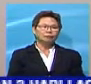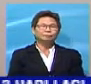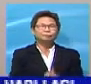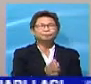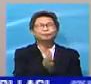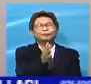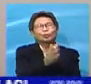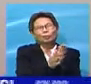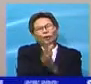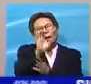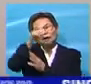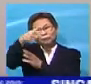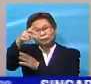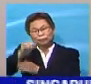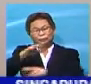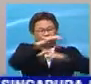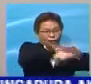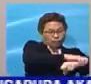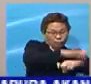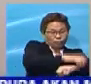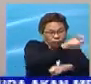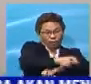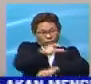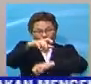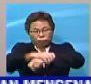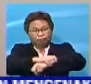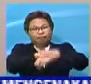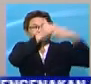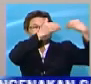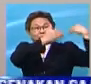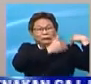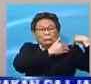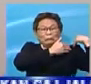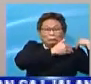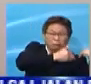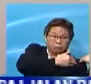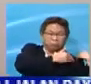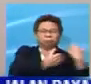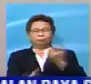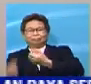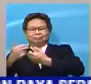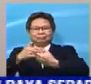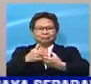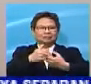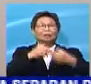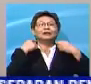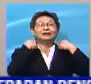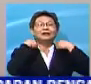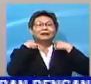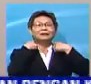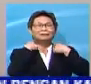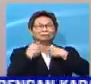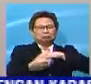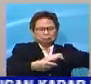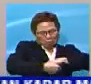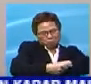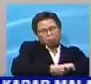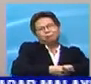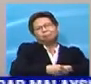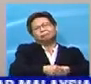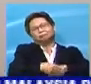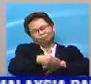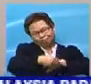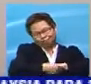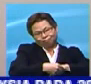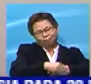usaha sprm menahan beberapa individu berjawatan besar atas dakwaan terlibat dalam jenayah kola putih bukannya tindakan bermusim